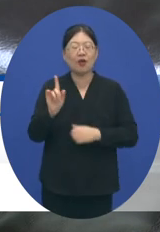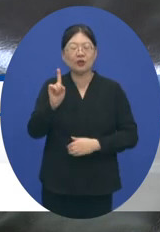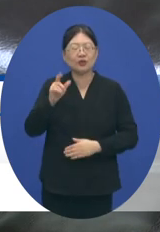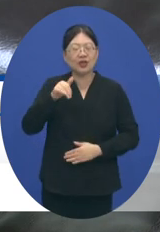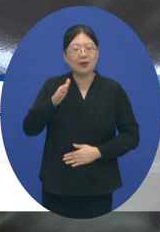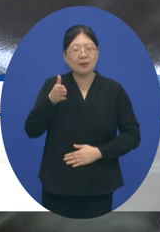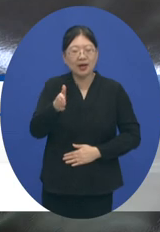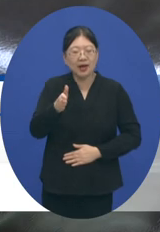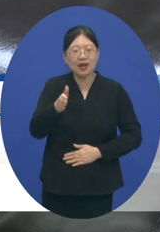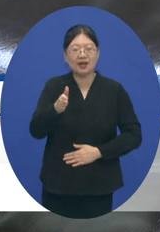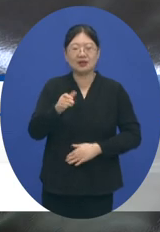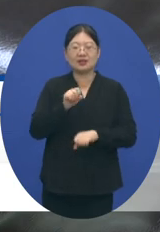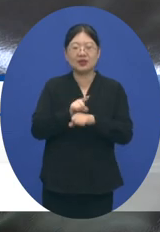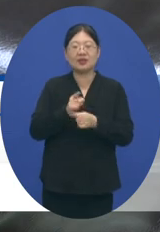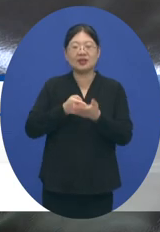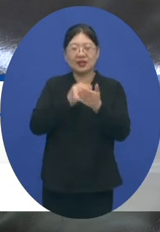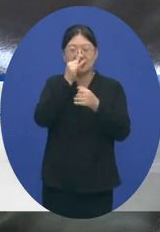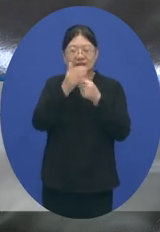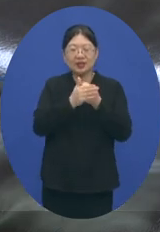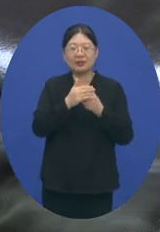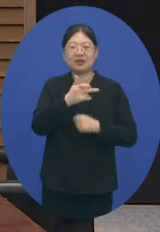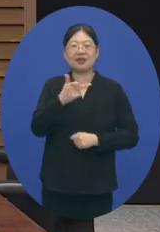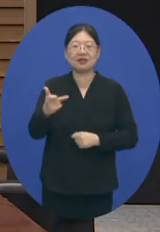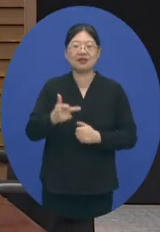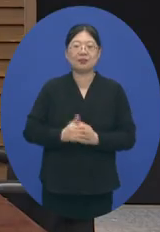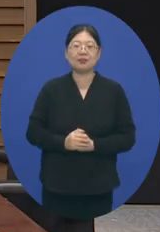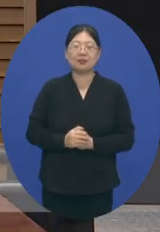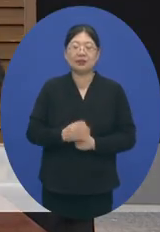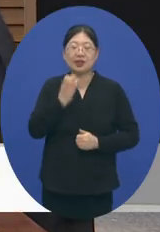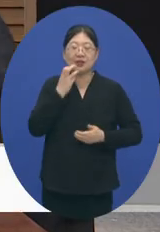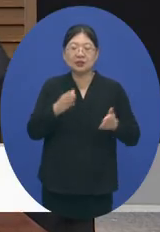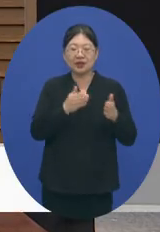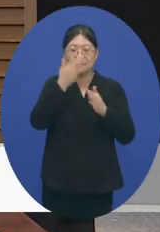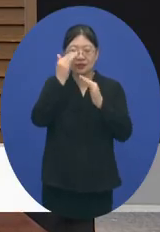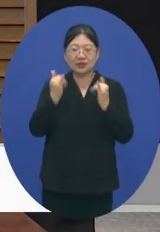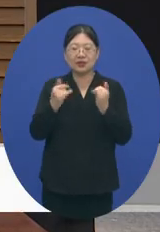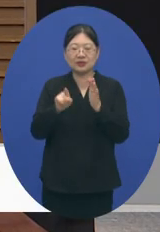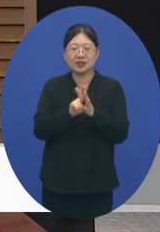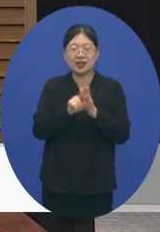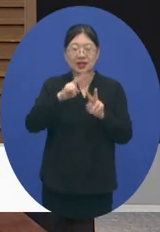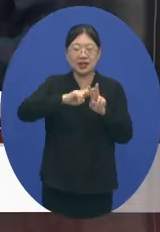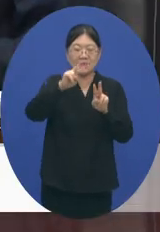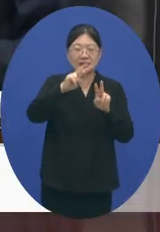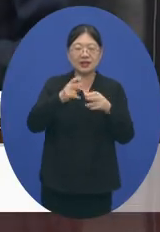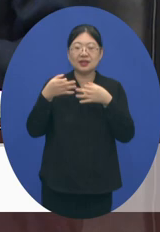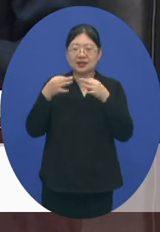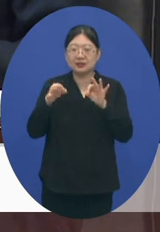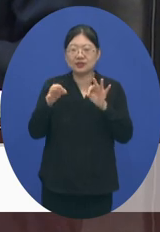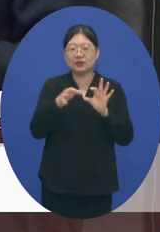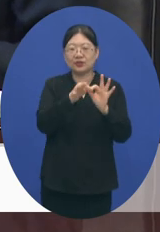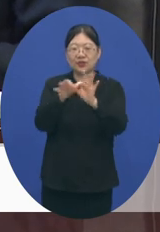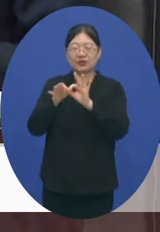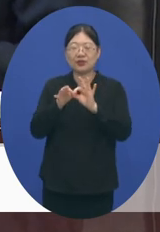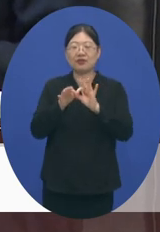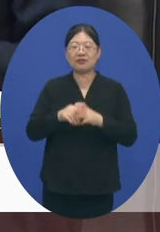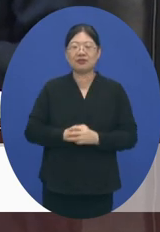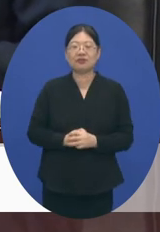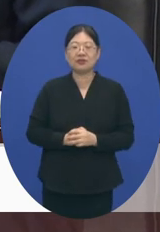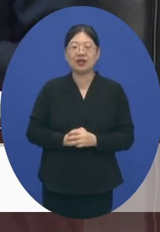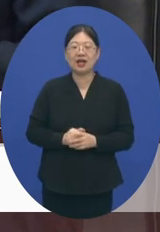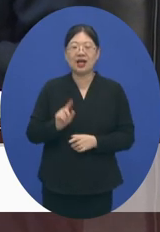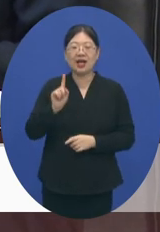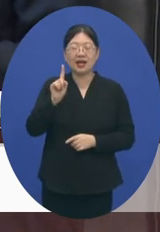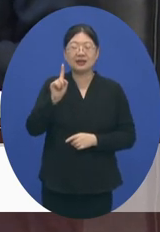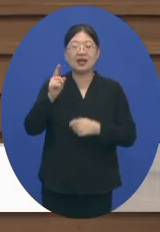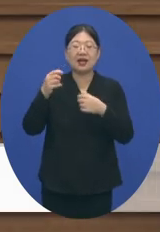또 제시할 수 있다는 그게 되게 크다고 생각하거든요. 경기도의 청년들을 위한 사다리는 금융으로까지 뻗었습니다.